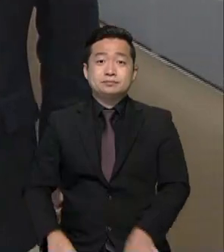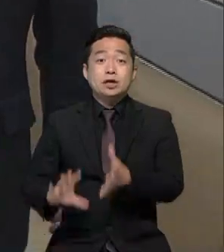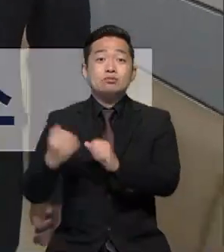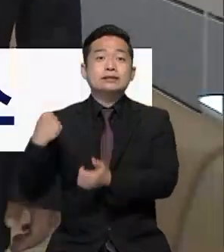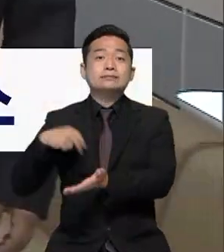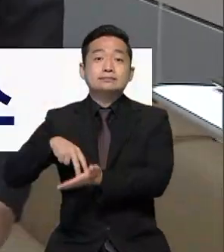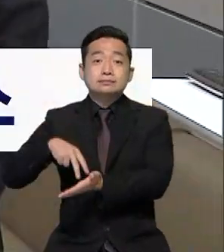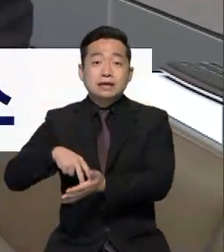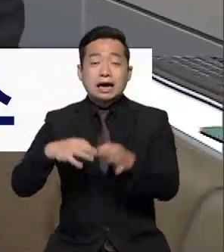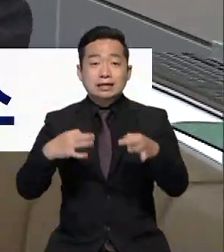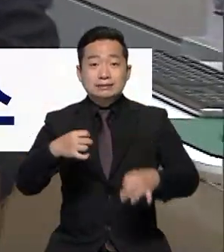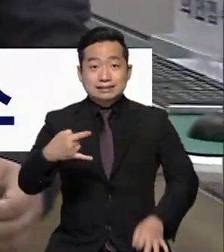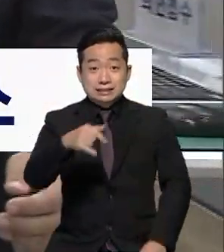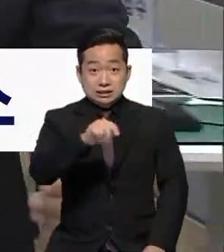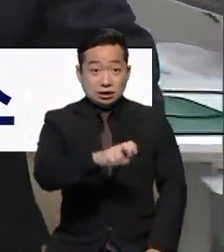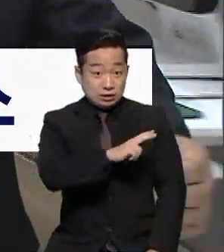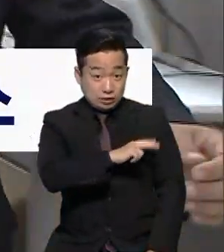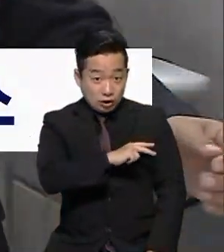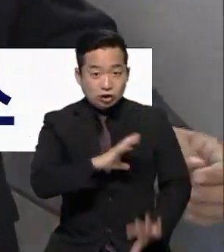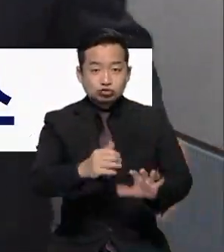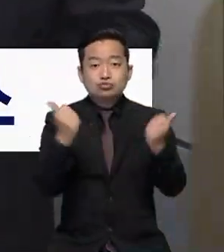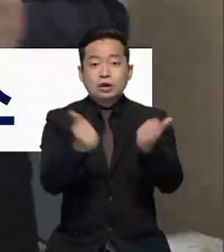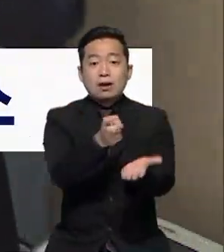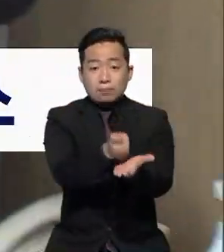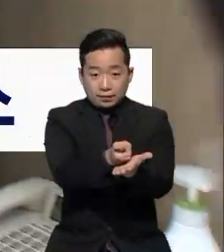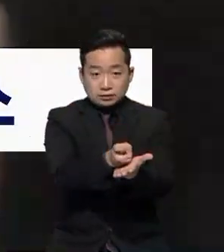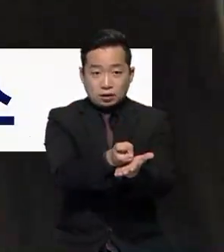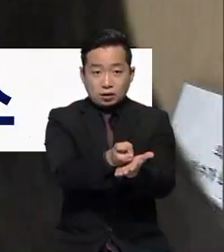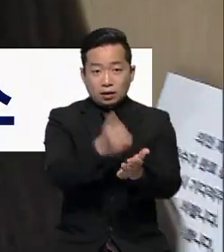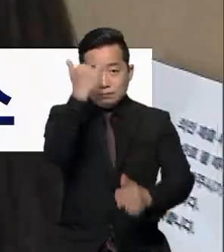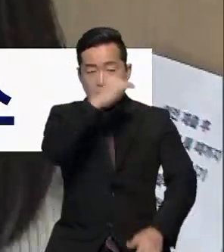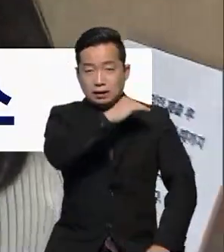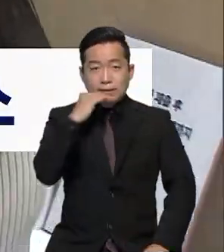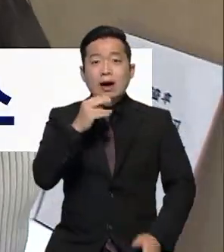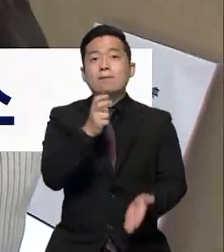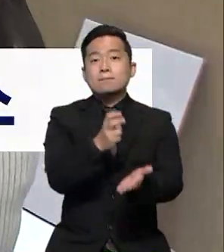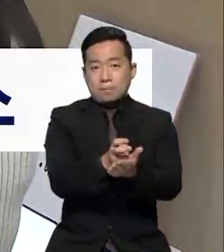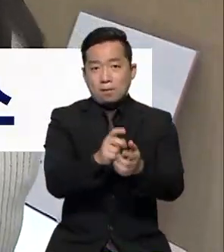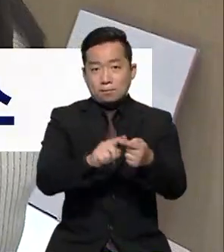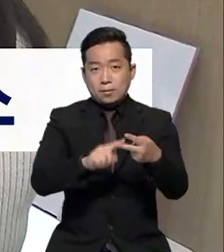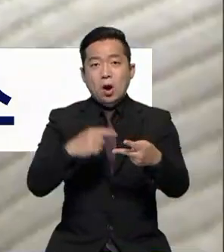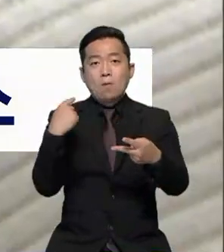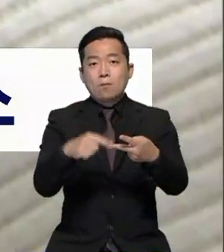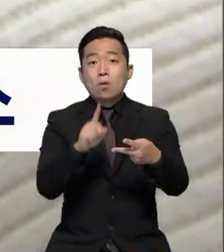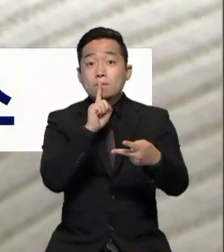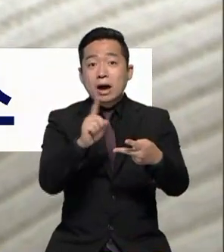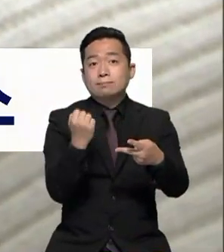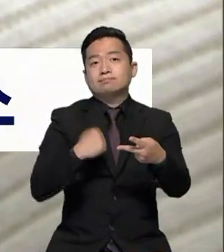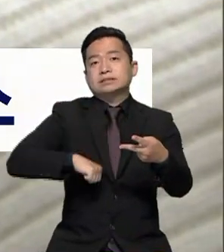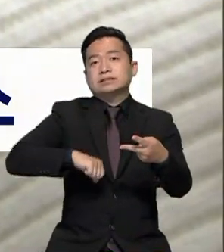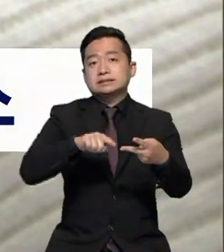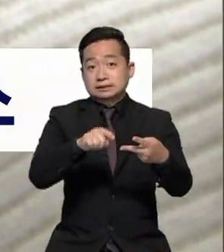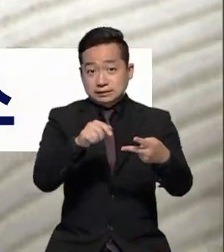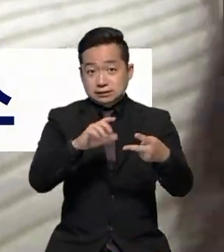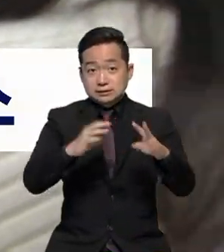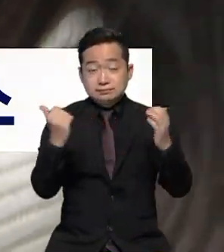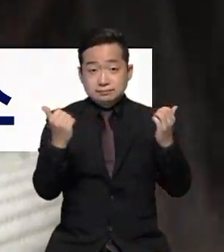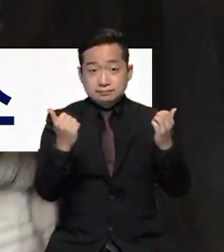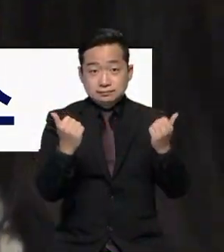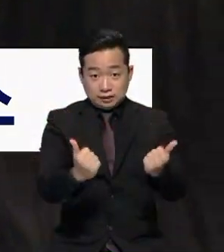국민의힘은 김의겸 의원이 국회법이 정한 품위유지 의무와 모욕발언 금지 규정을 위반했다며 김 의원을